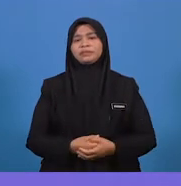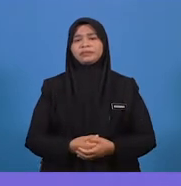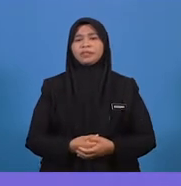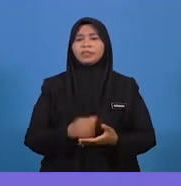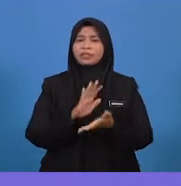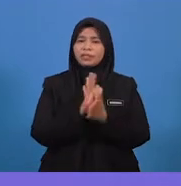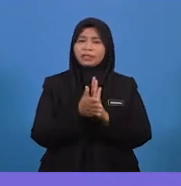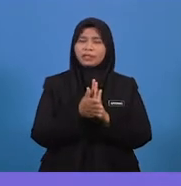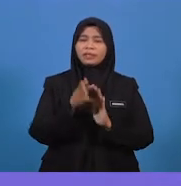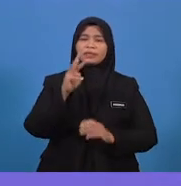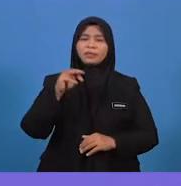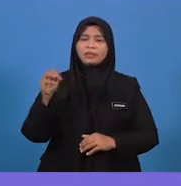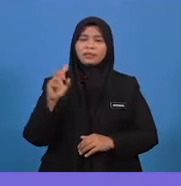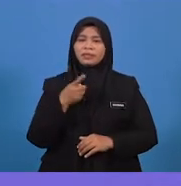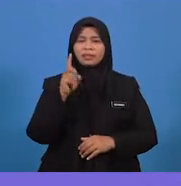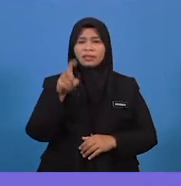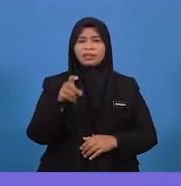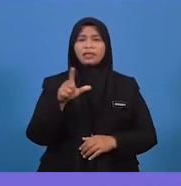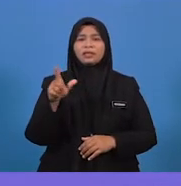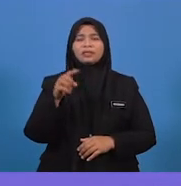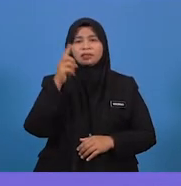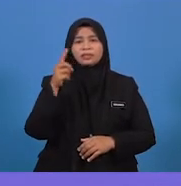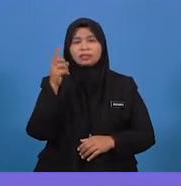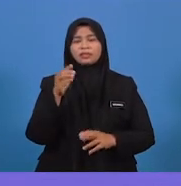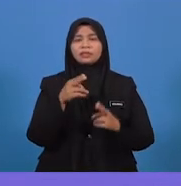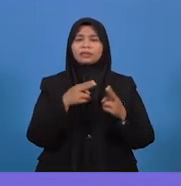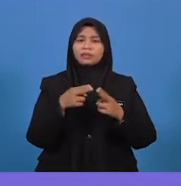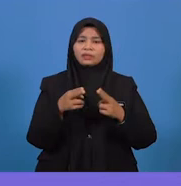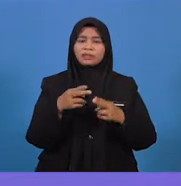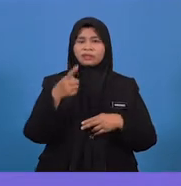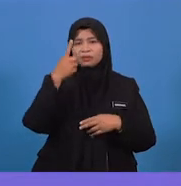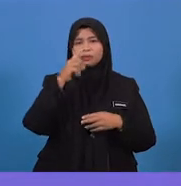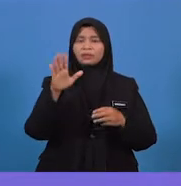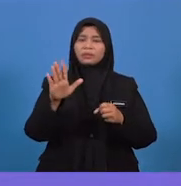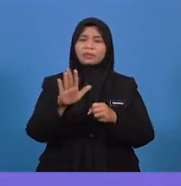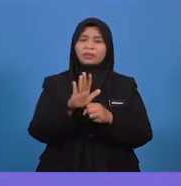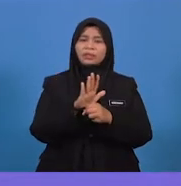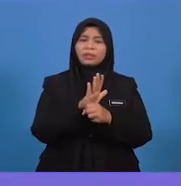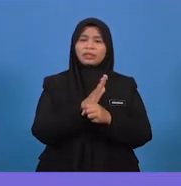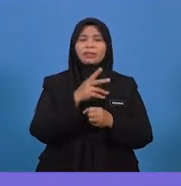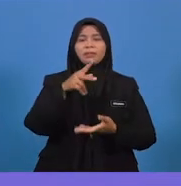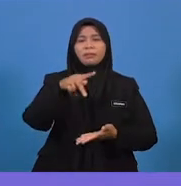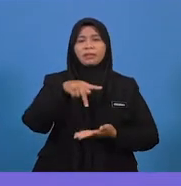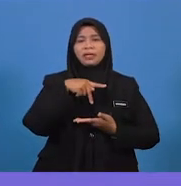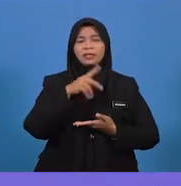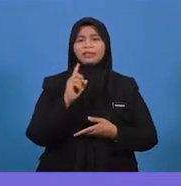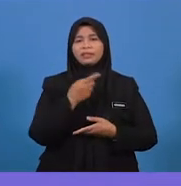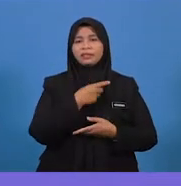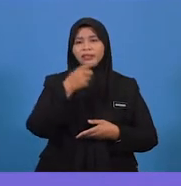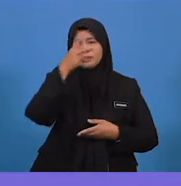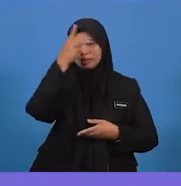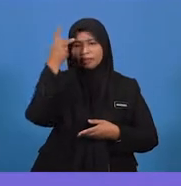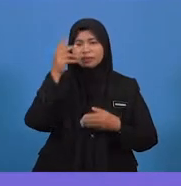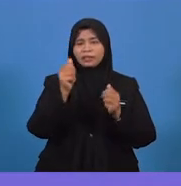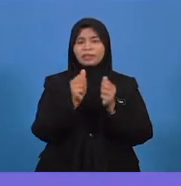murid-murid, kita hendaklah sentiasa berusaha untuk memenuhkan akaun pahala kita, kerana dengan pahala